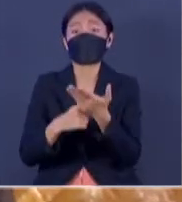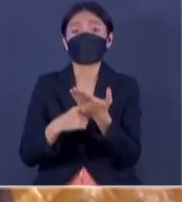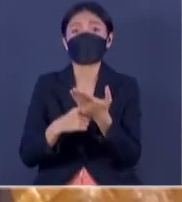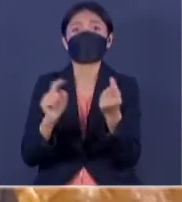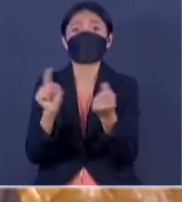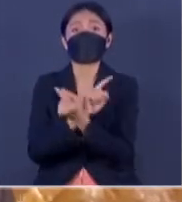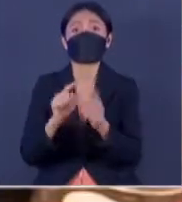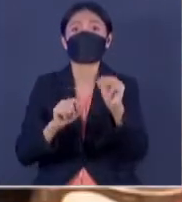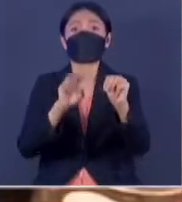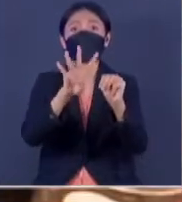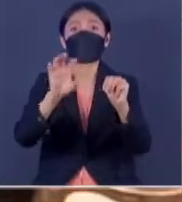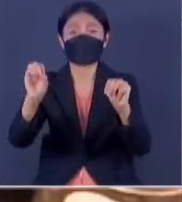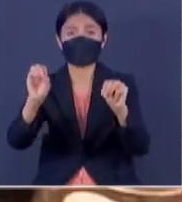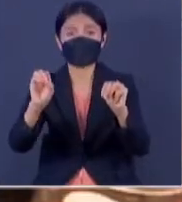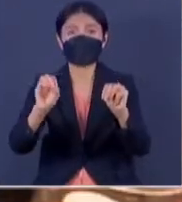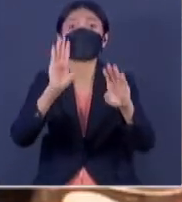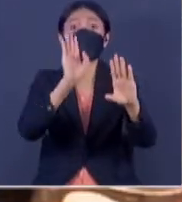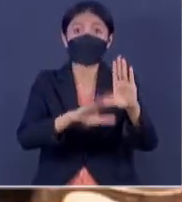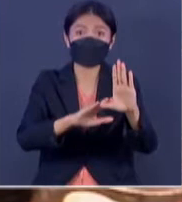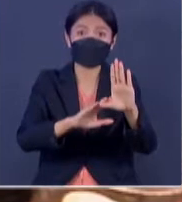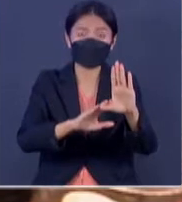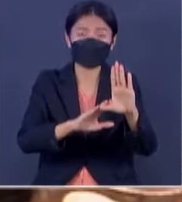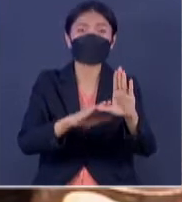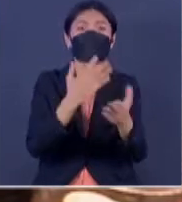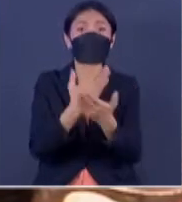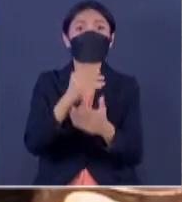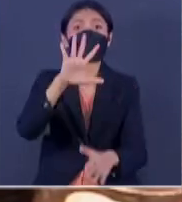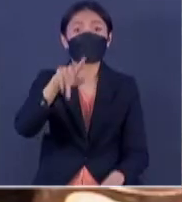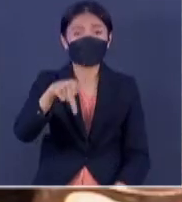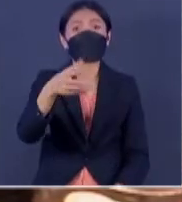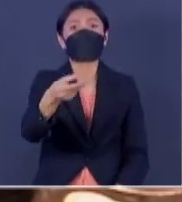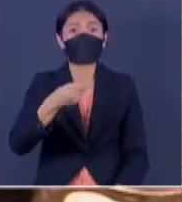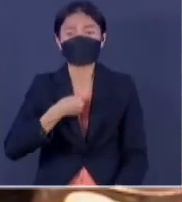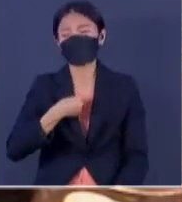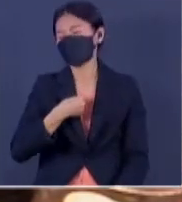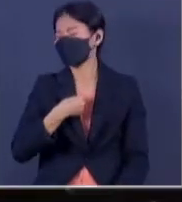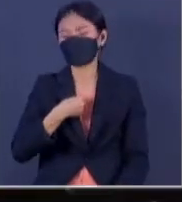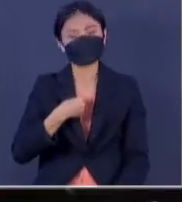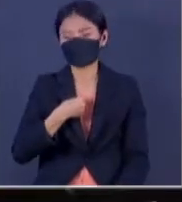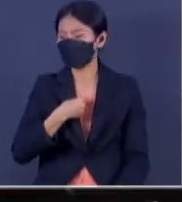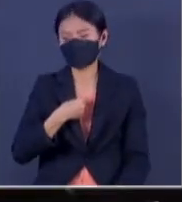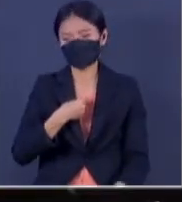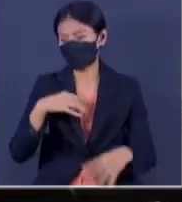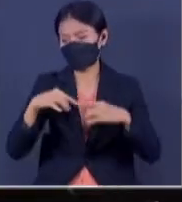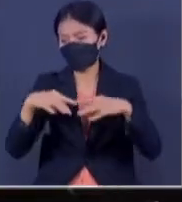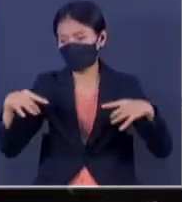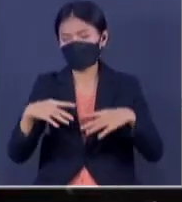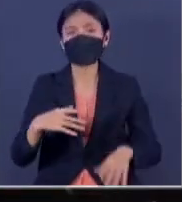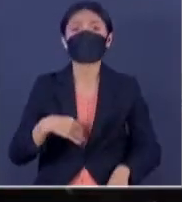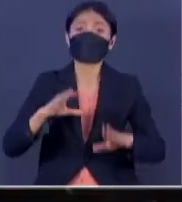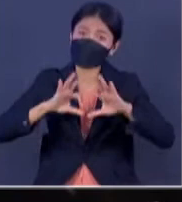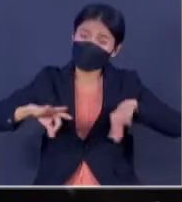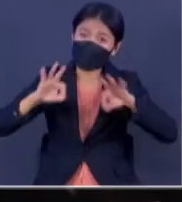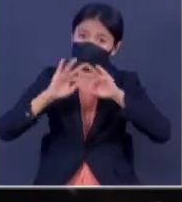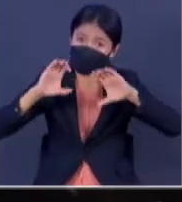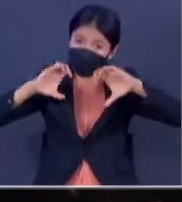วยา 5,000 บาทไม่คุ้มกับการต้องตกงานอยากให้รัฐคุมสถานการณ์ให้ได้และกิจการจะได้กลับมาดำเนินการได้ตาม